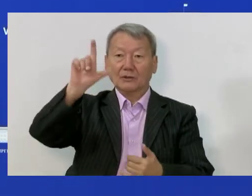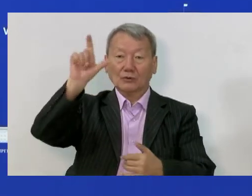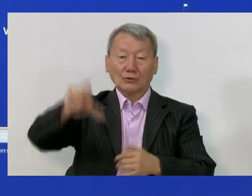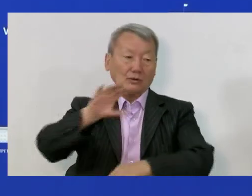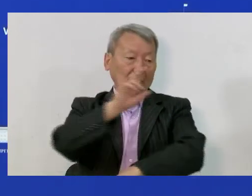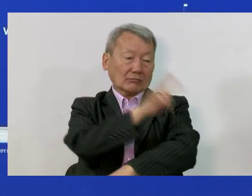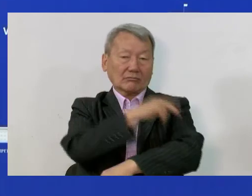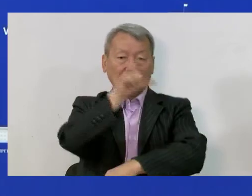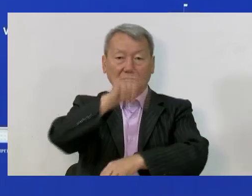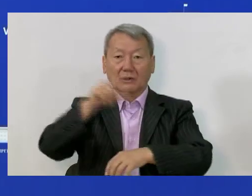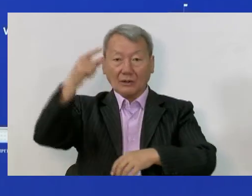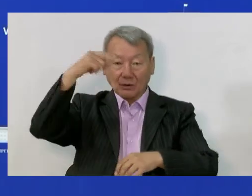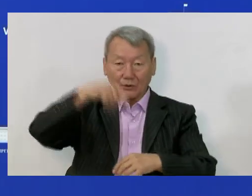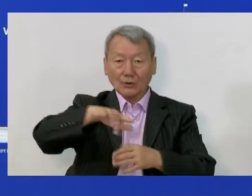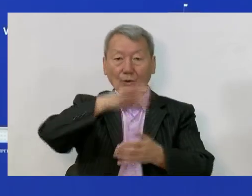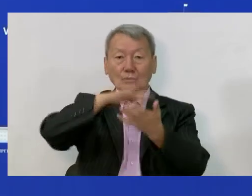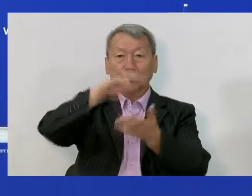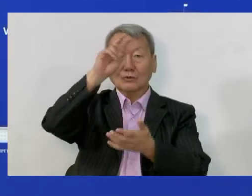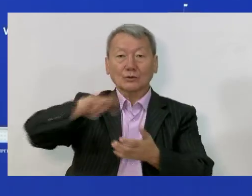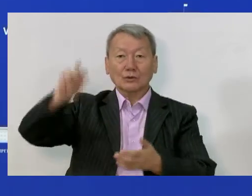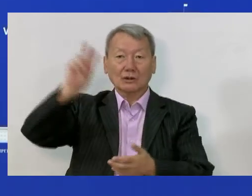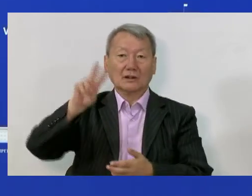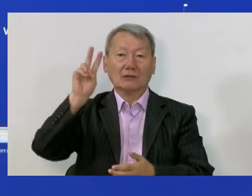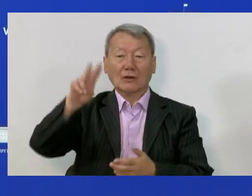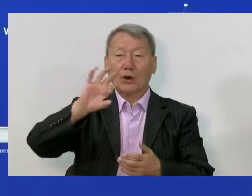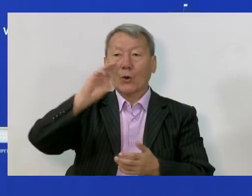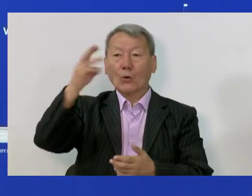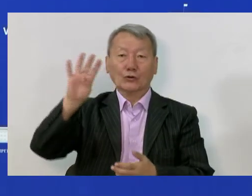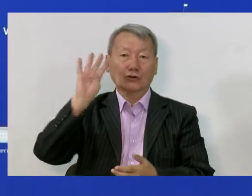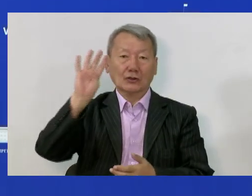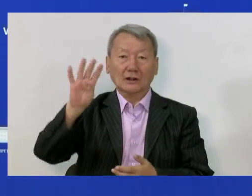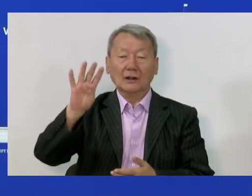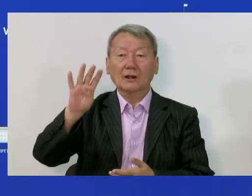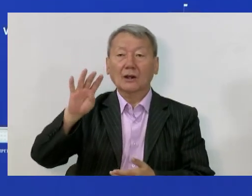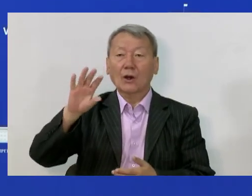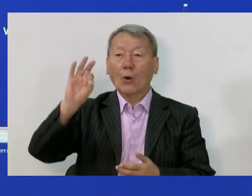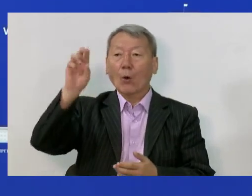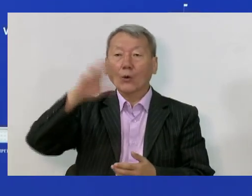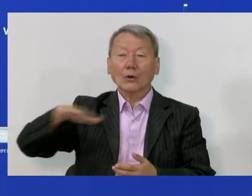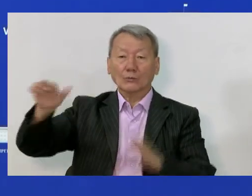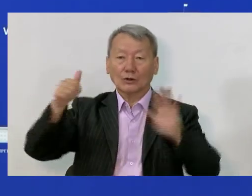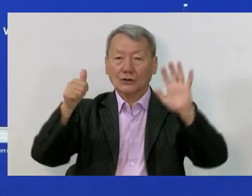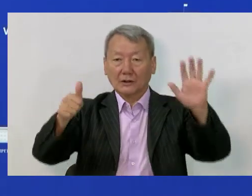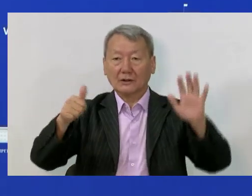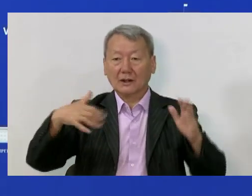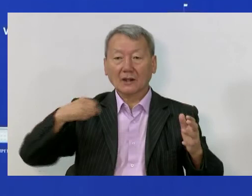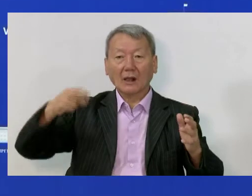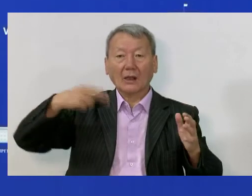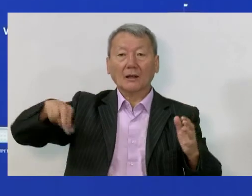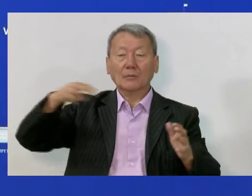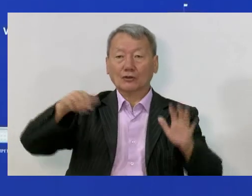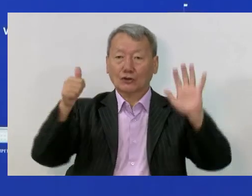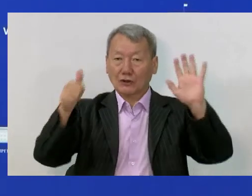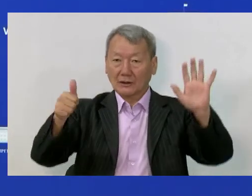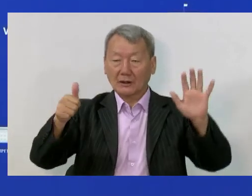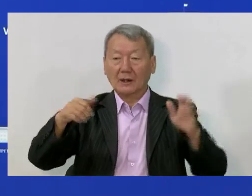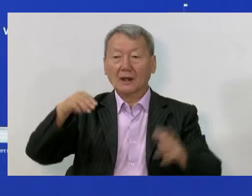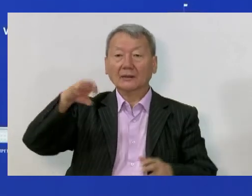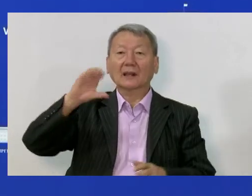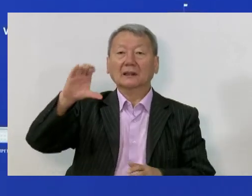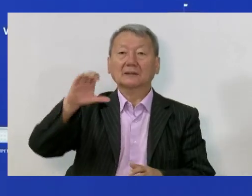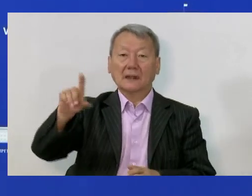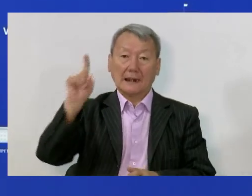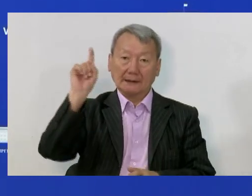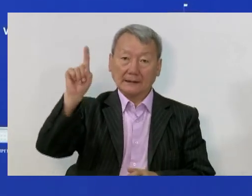случаев. Из них в городе Бешкек 2, в городе Орш 4, в Оршской области 6, в Жалобатской области 6, в Таласской